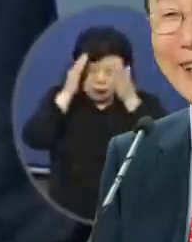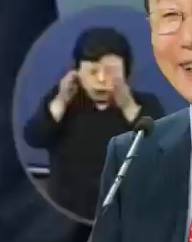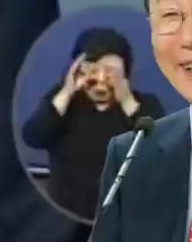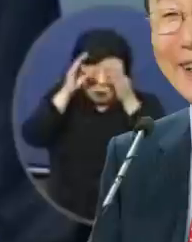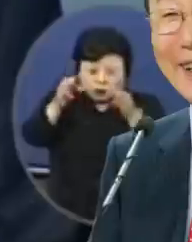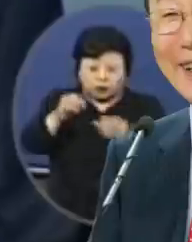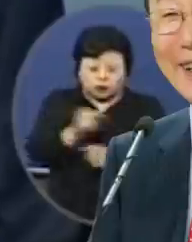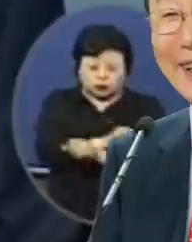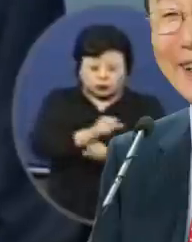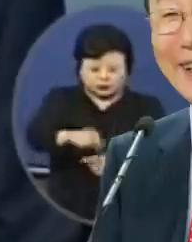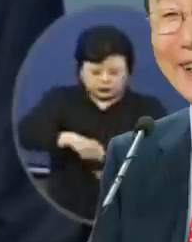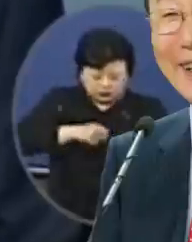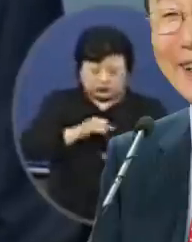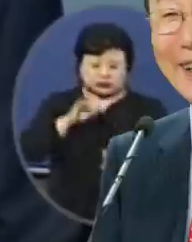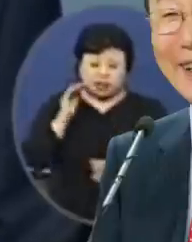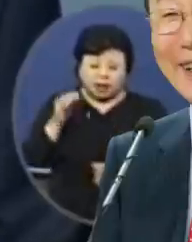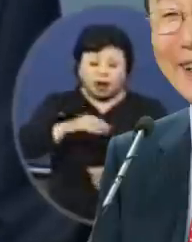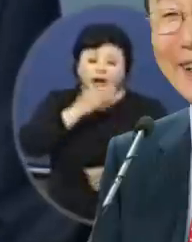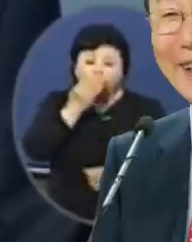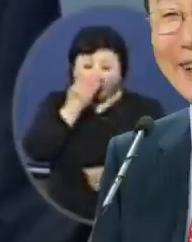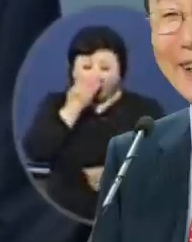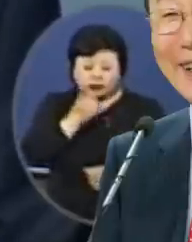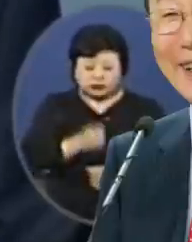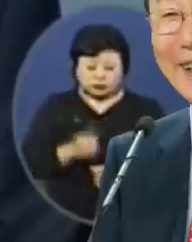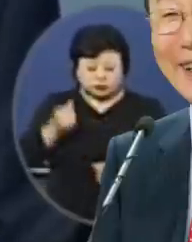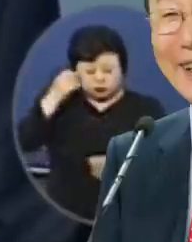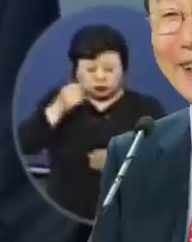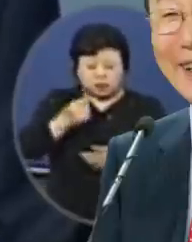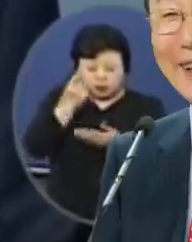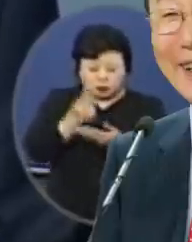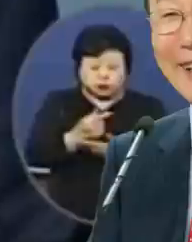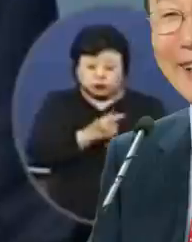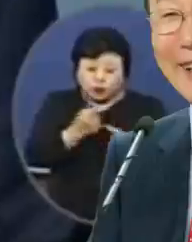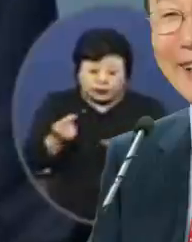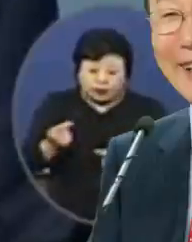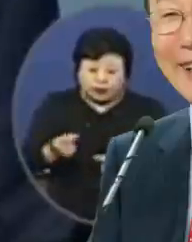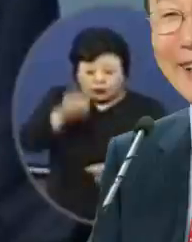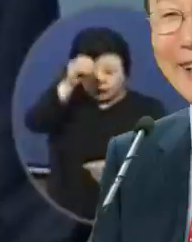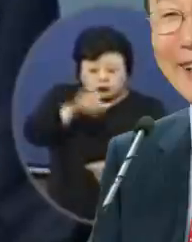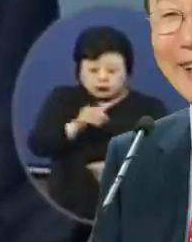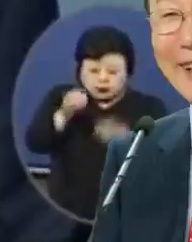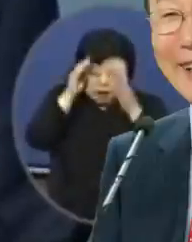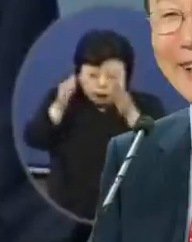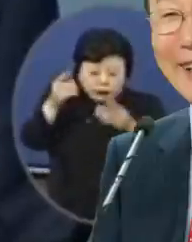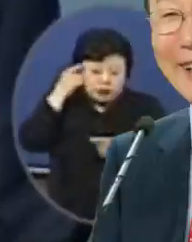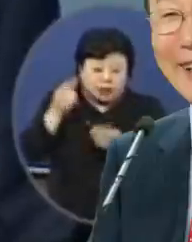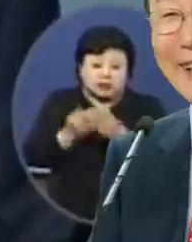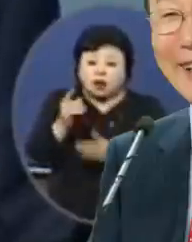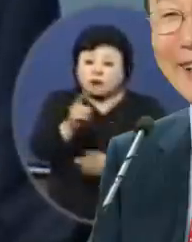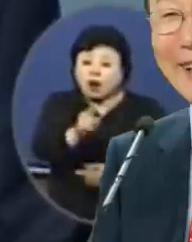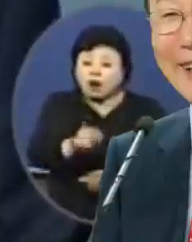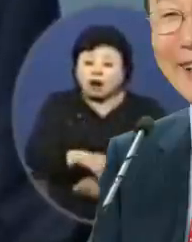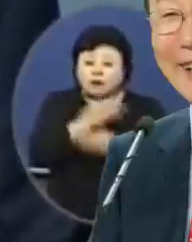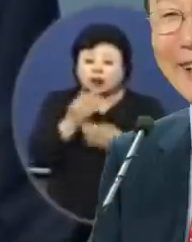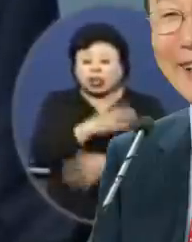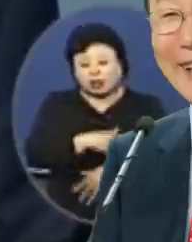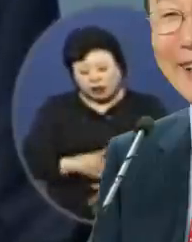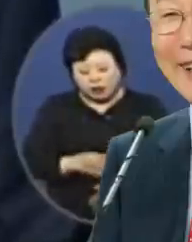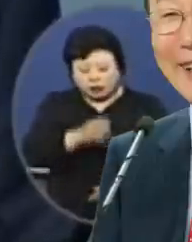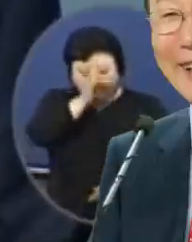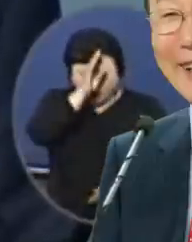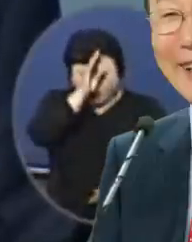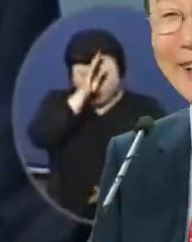용서받은 의인이요 거룩한 사람이요 성령을 모신 사람인 것입니다. 또 십자가를 바라보면 어떤 생각이 나오느냐, 모든 허약과